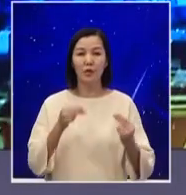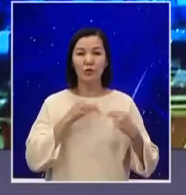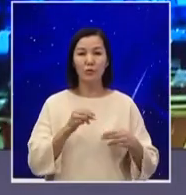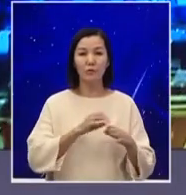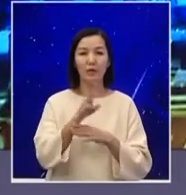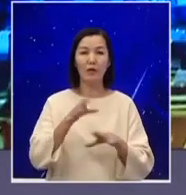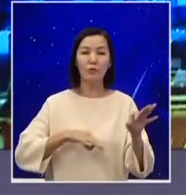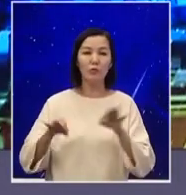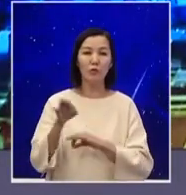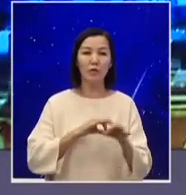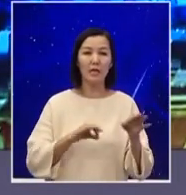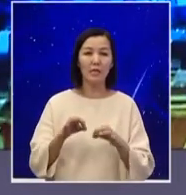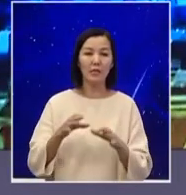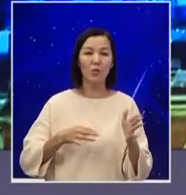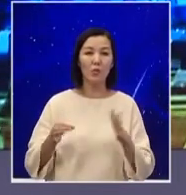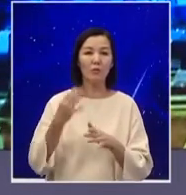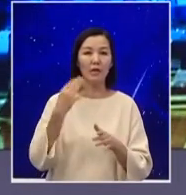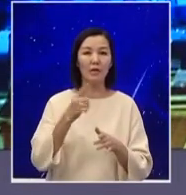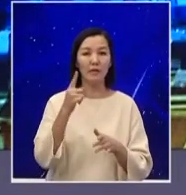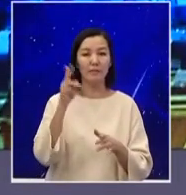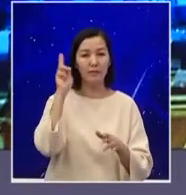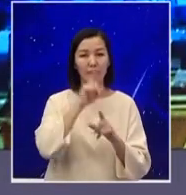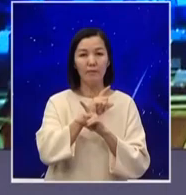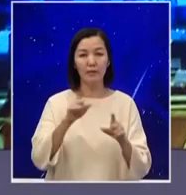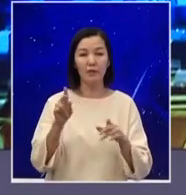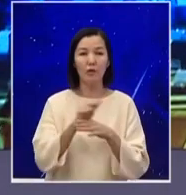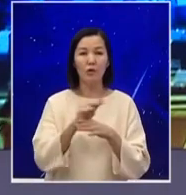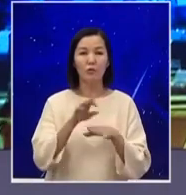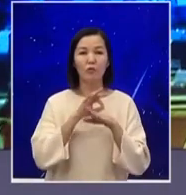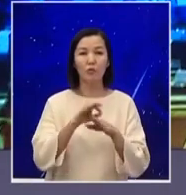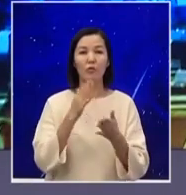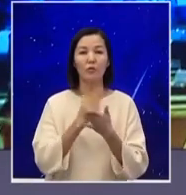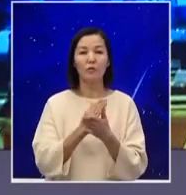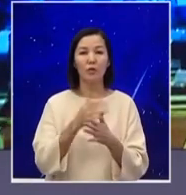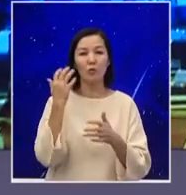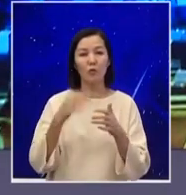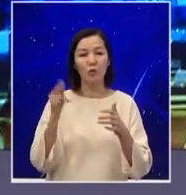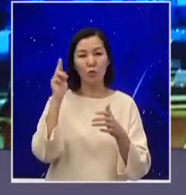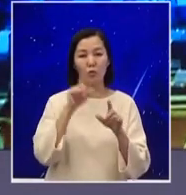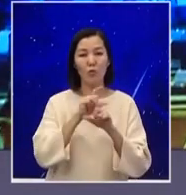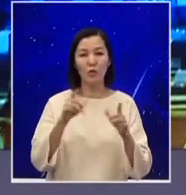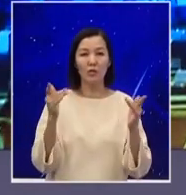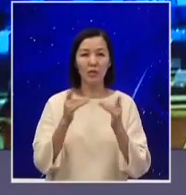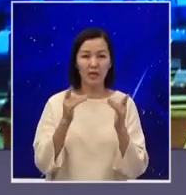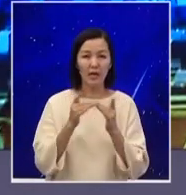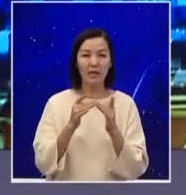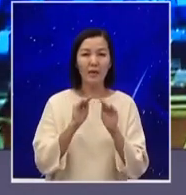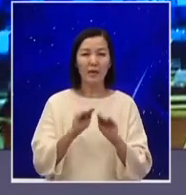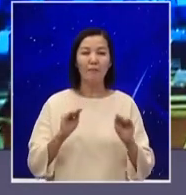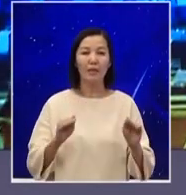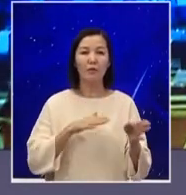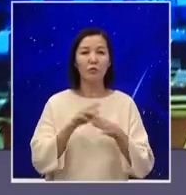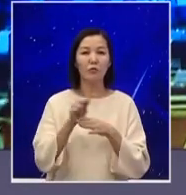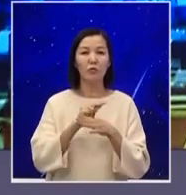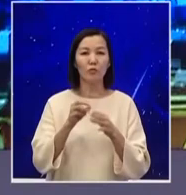Жұмыспен қамту жол картасы аясында облыста 41 білім нысаны жөндеуден өтіп жатыр. Орта оқу орындары, жатақханалар мен